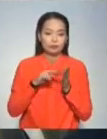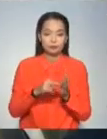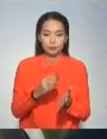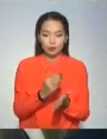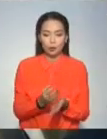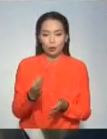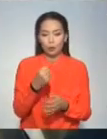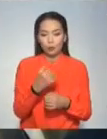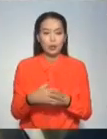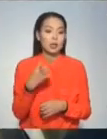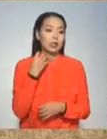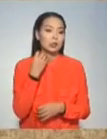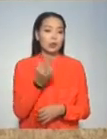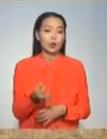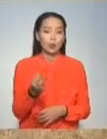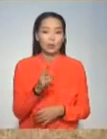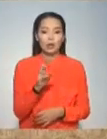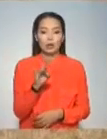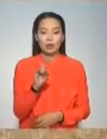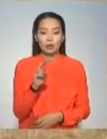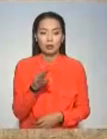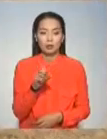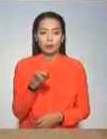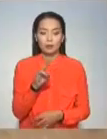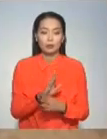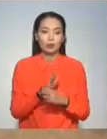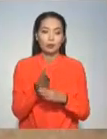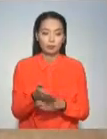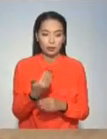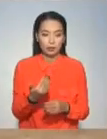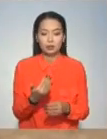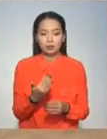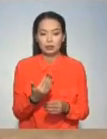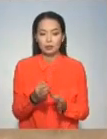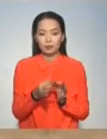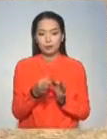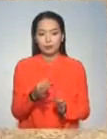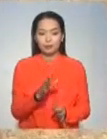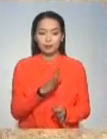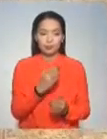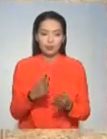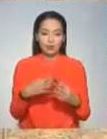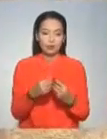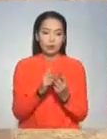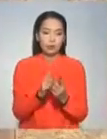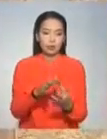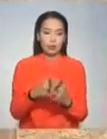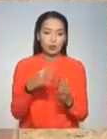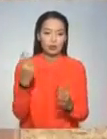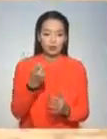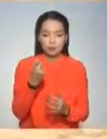областного центра Кызылординской области Каракат Абден направилась в город Аральск. Здесь ее встретила семья